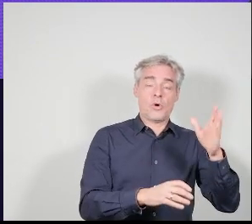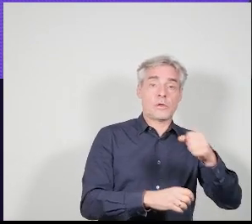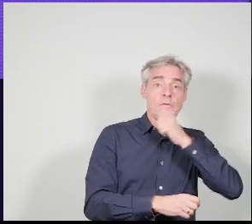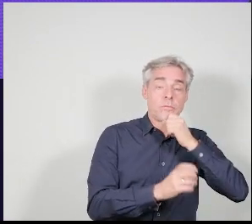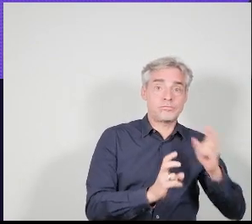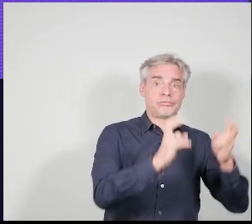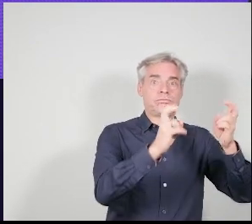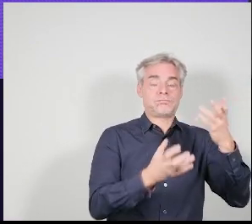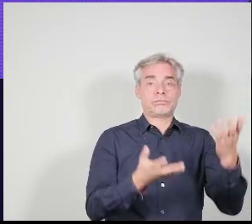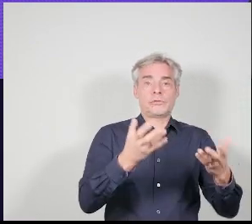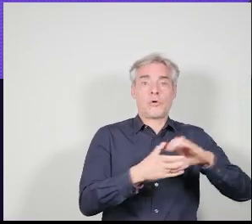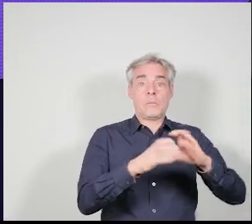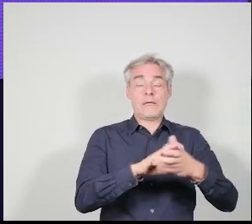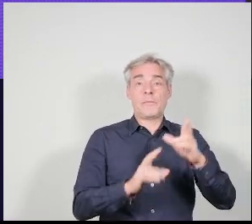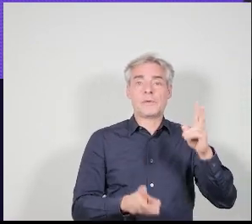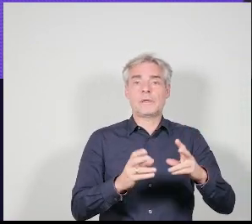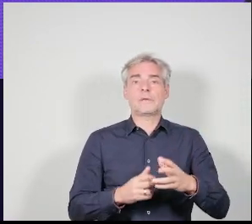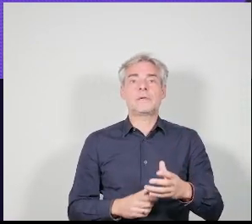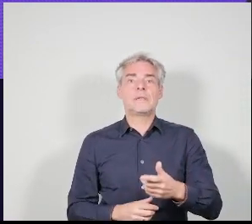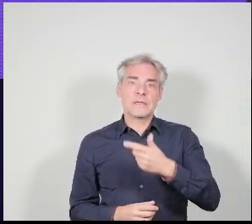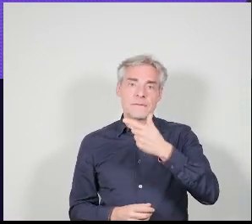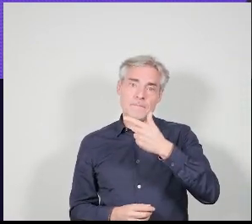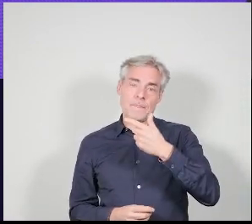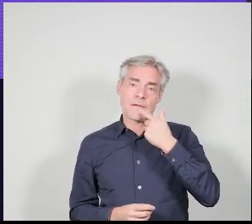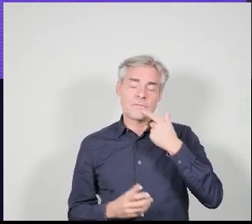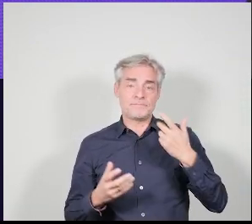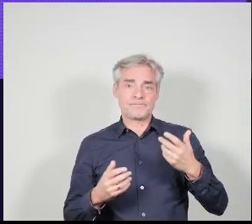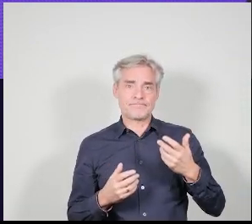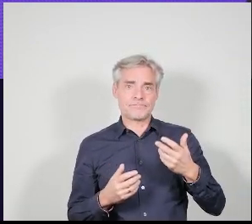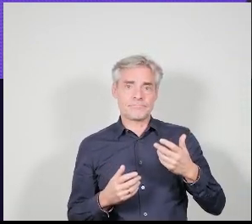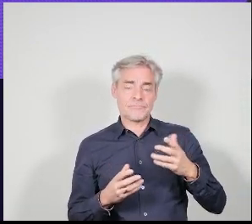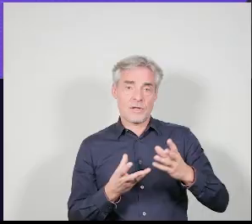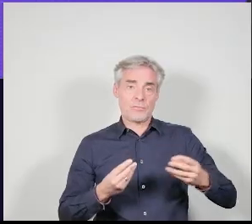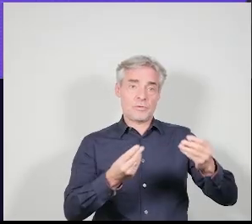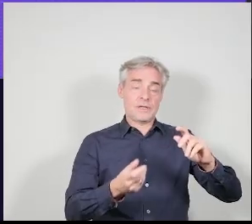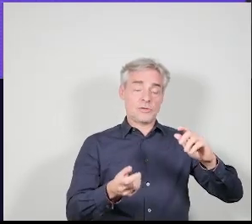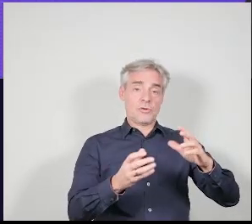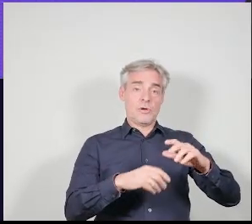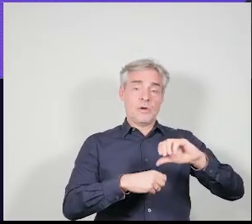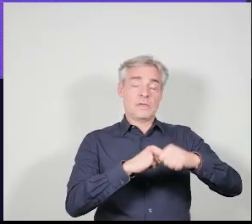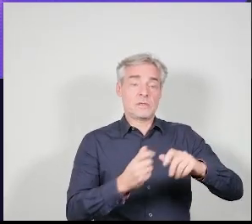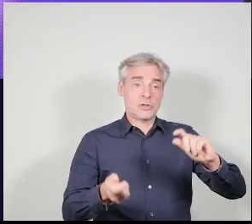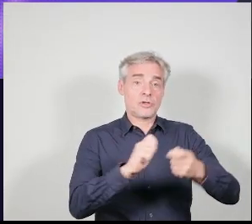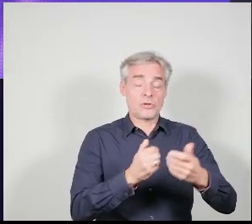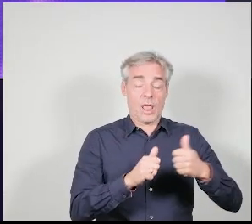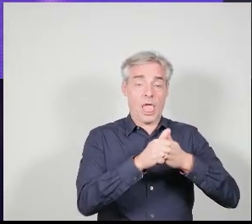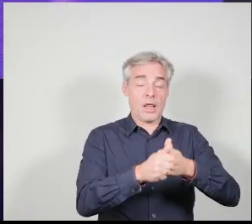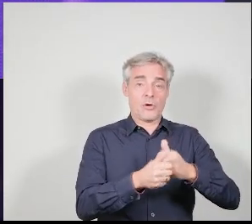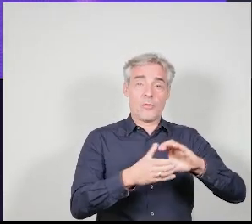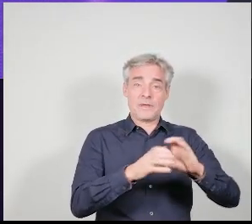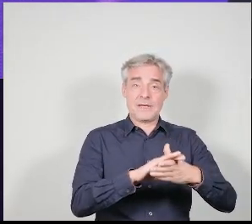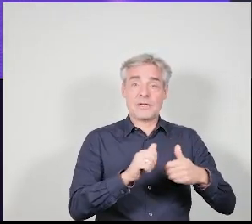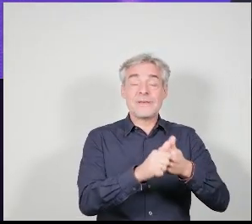par le fait de ne plus avoir, de pas avoir la même démographie, sont en difficulté par rapport à ça. Et ça,